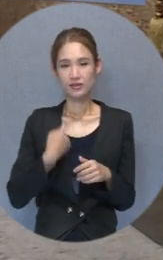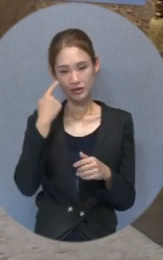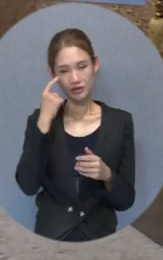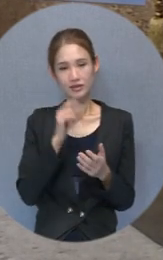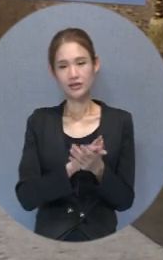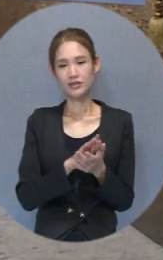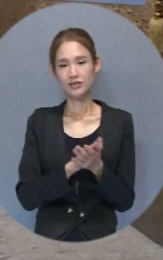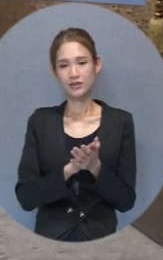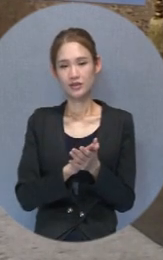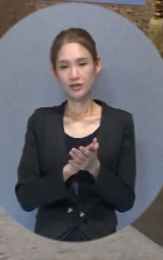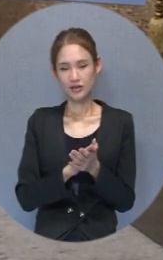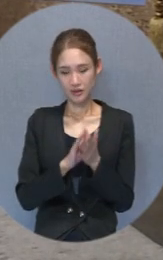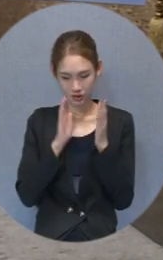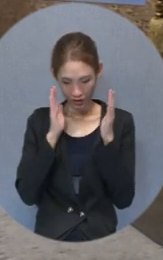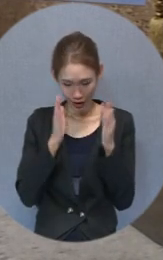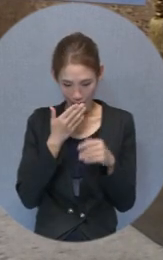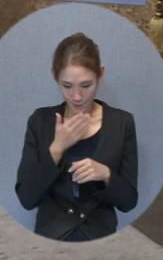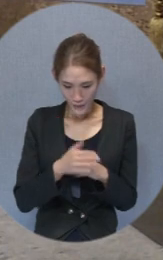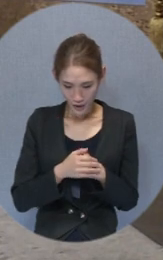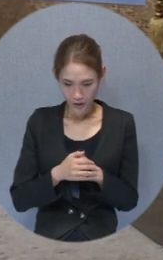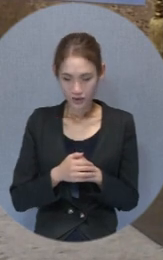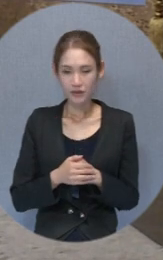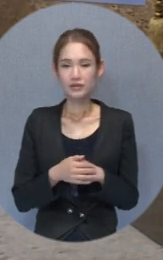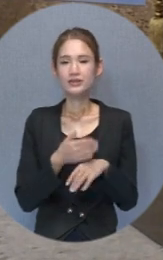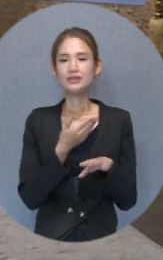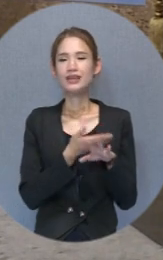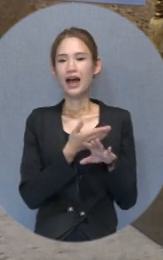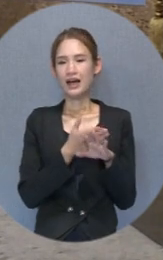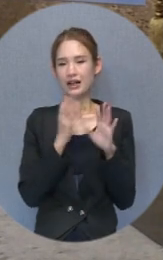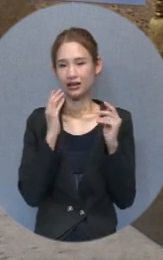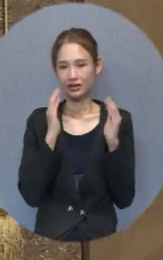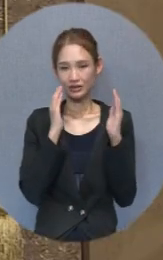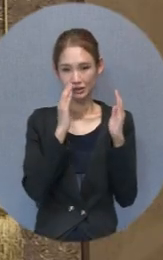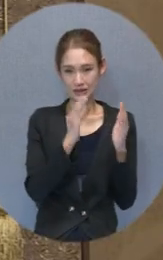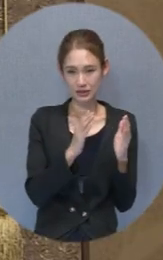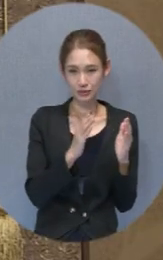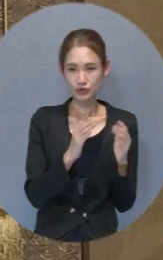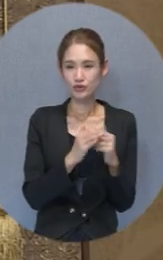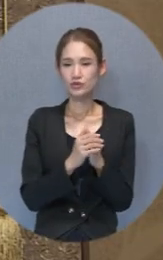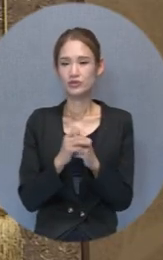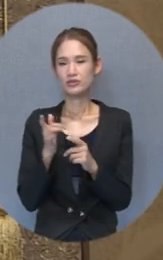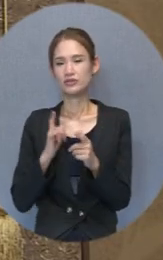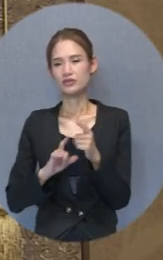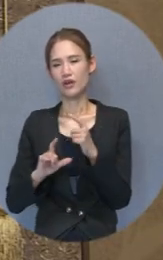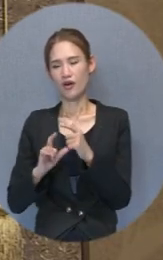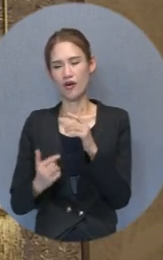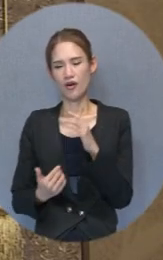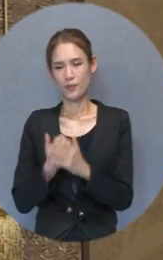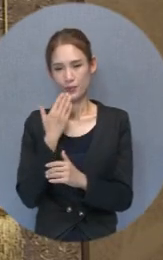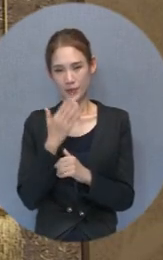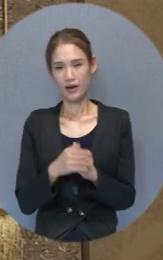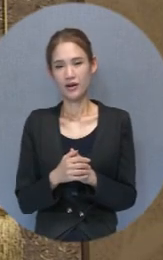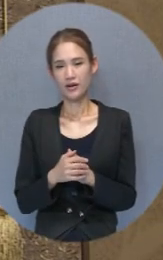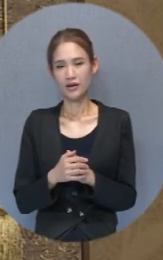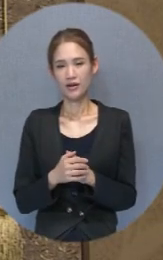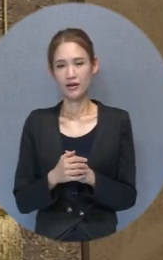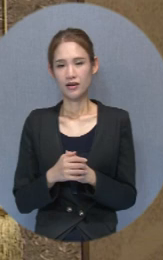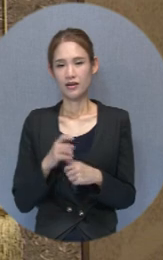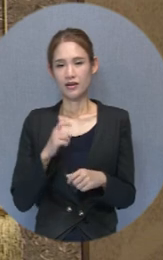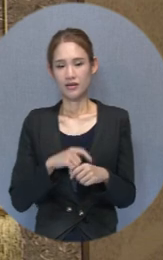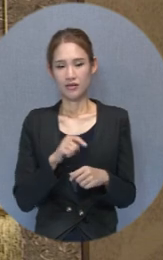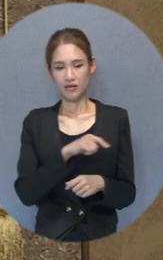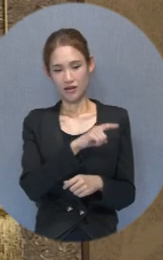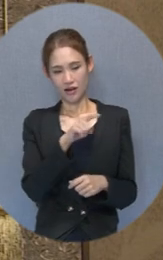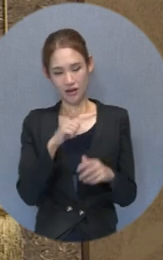거는 선생님들이 한 아이에게 집중, 다른 아이에게 집중을 더 할 수 있는 거고요. 그 네. 시간에 그 아이가 스스로 뭔가